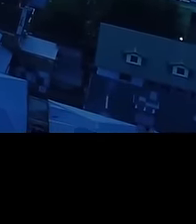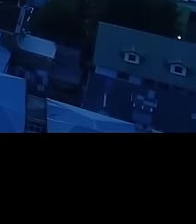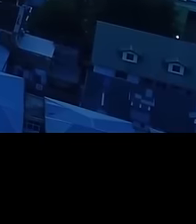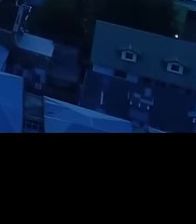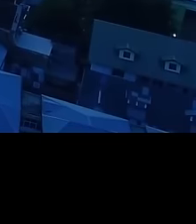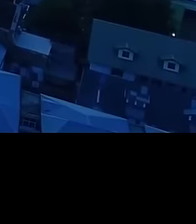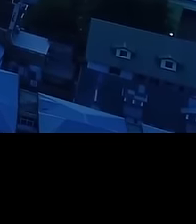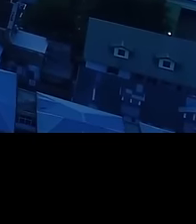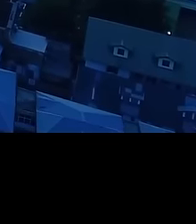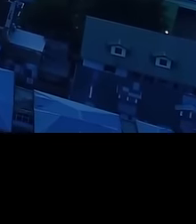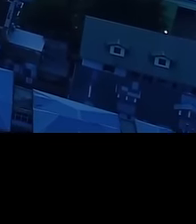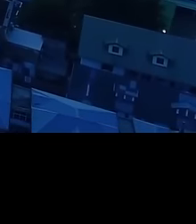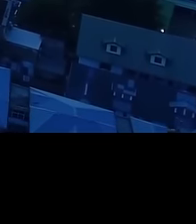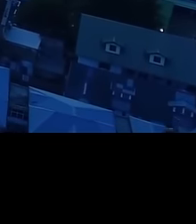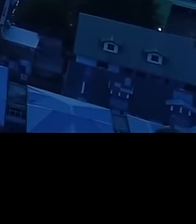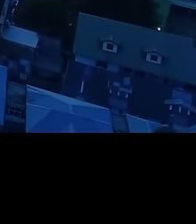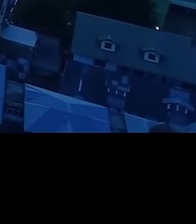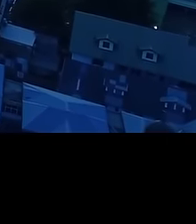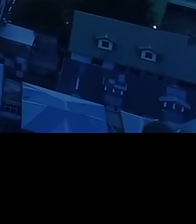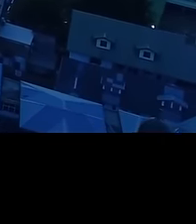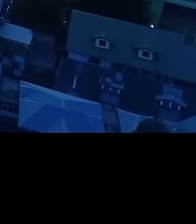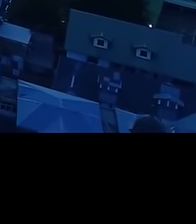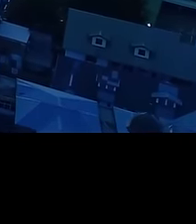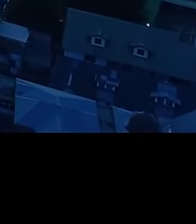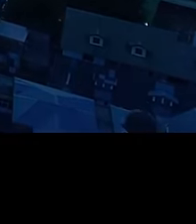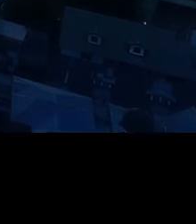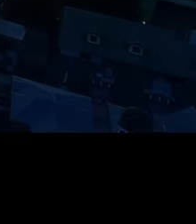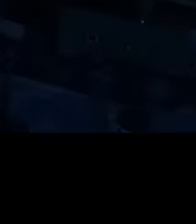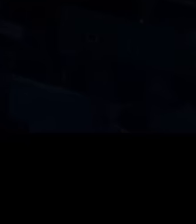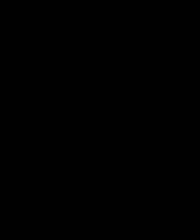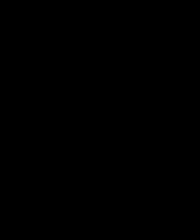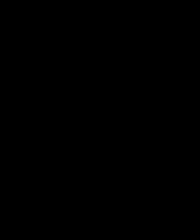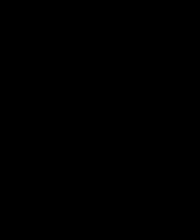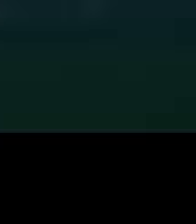met durf, moed en leiderschap.